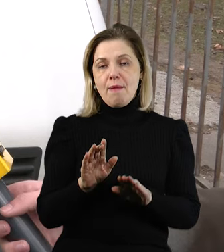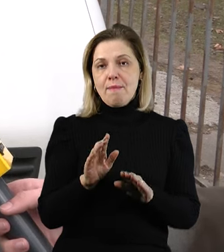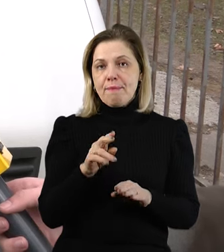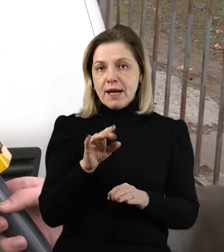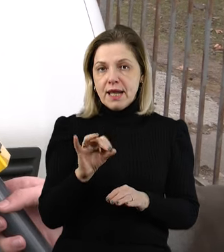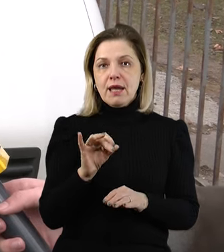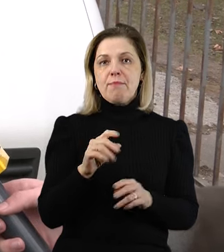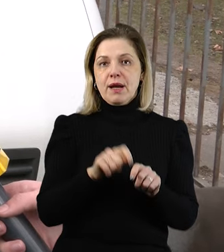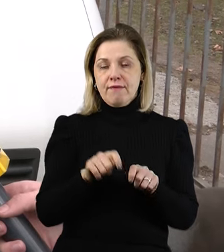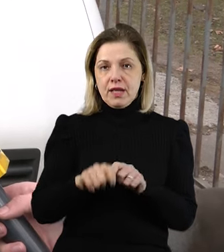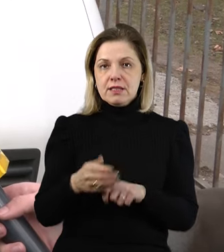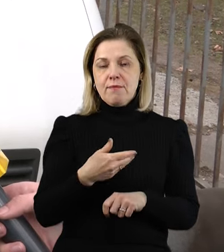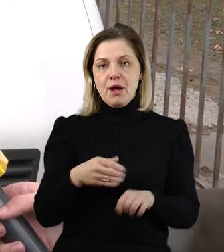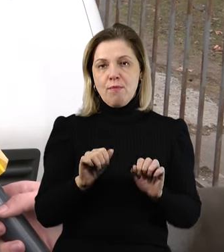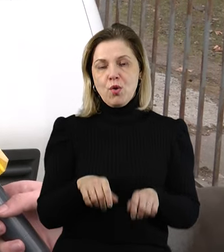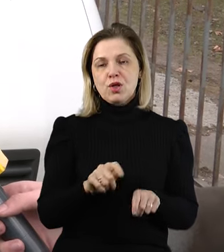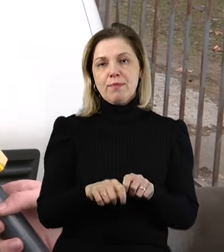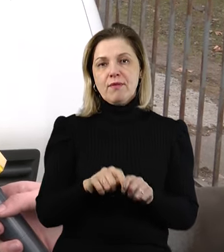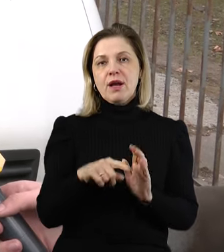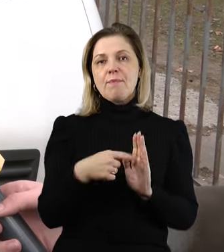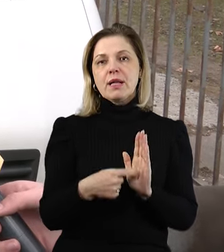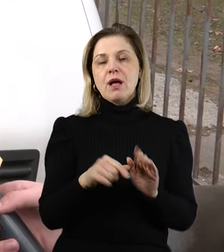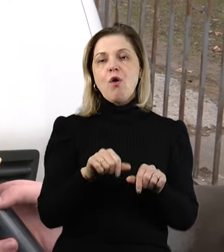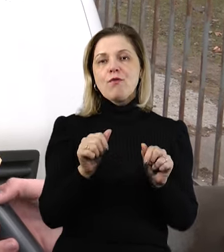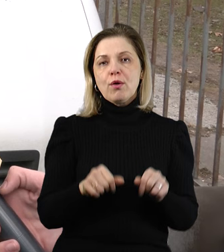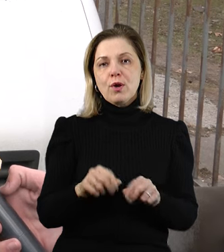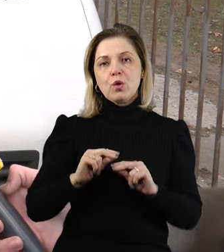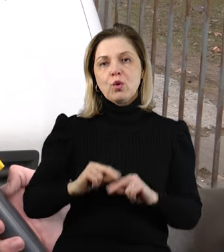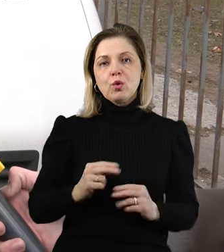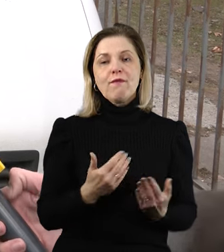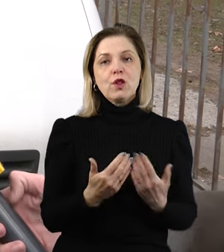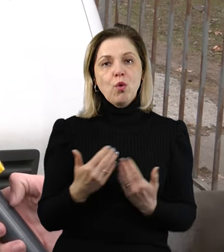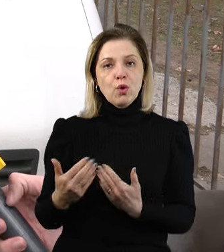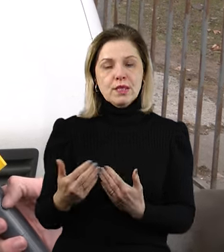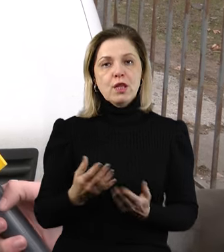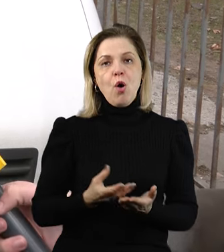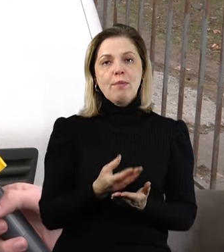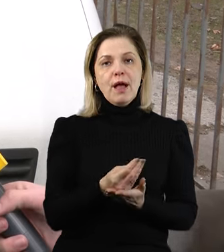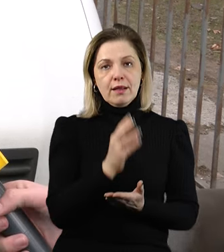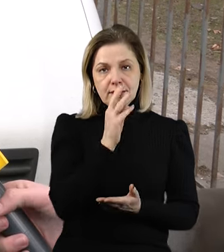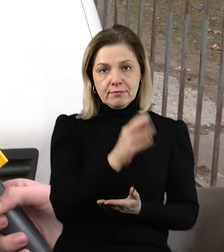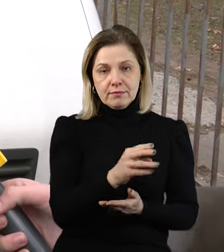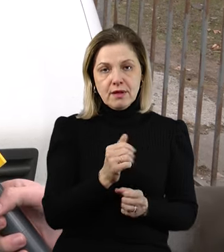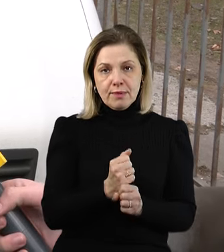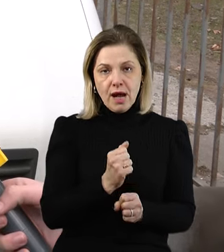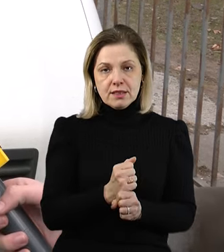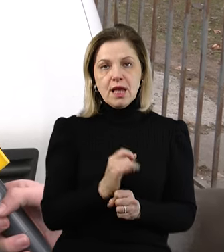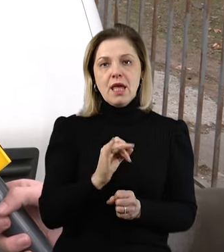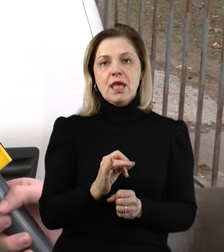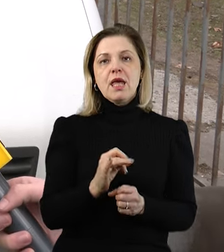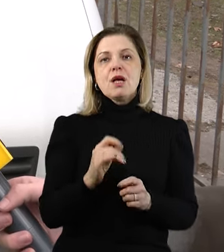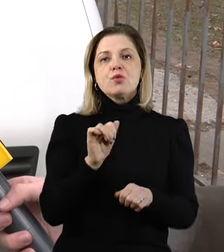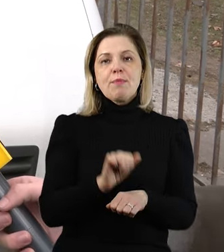можемо перевірити лише питання оформлення трудових відносин, оплати праці, призупинення дії